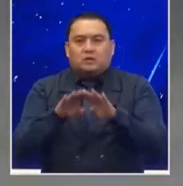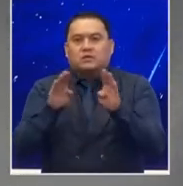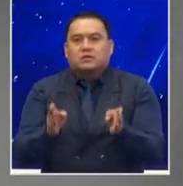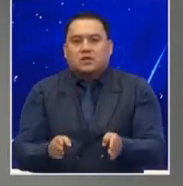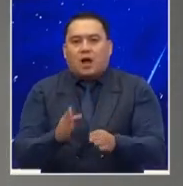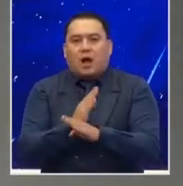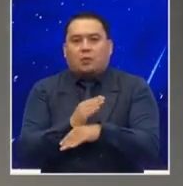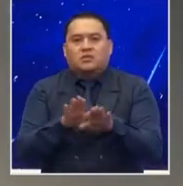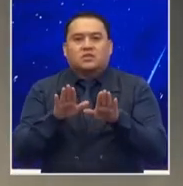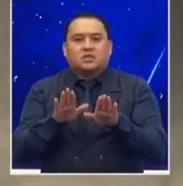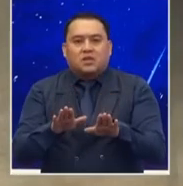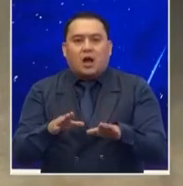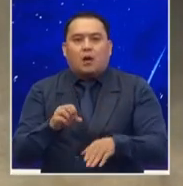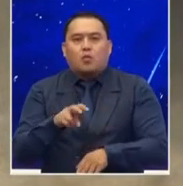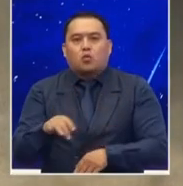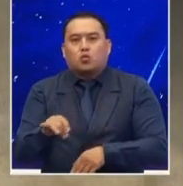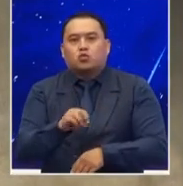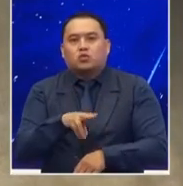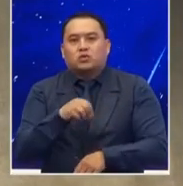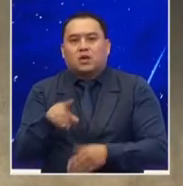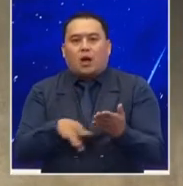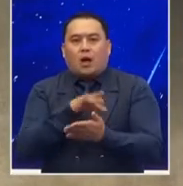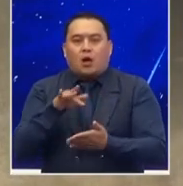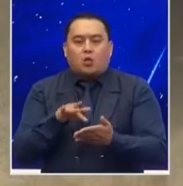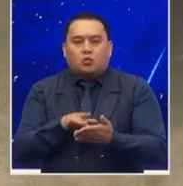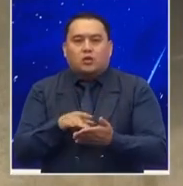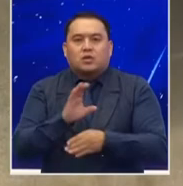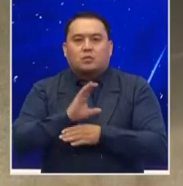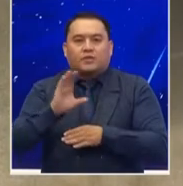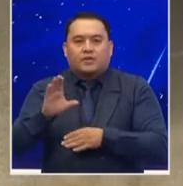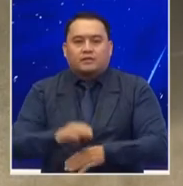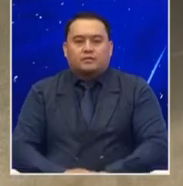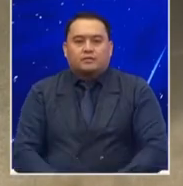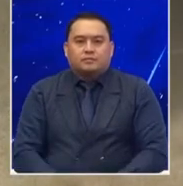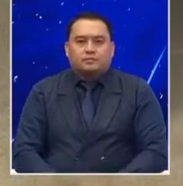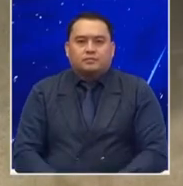залдары Қапшағай қаласына немесе Ақмола облысындағы Щучинск ауданына жіберіледі.